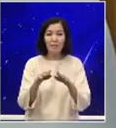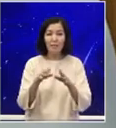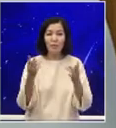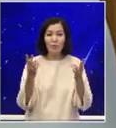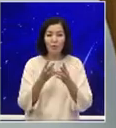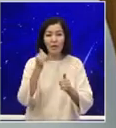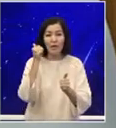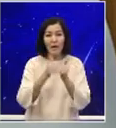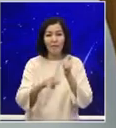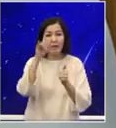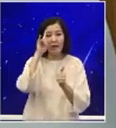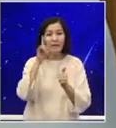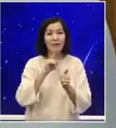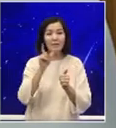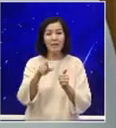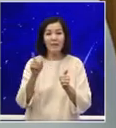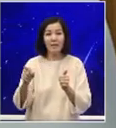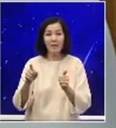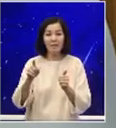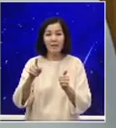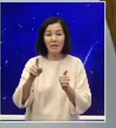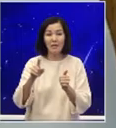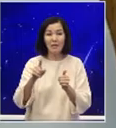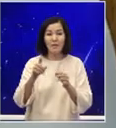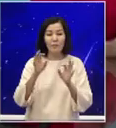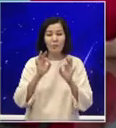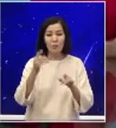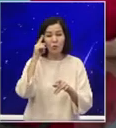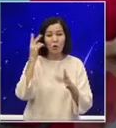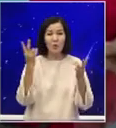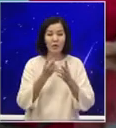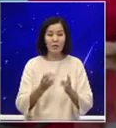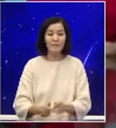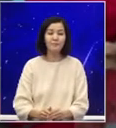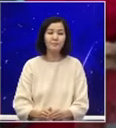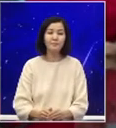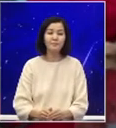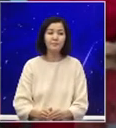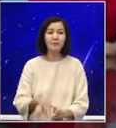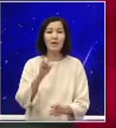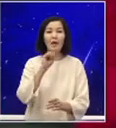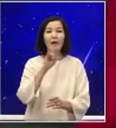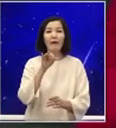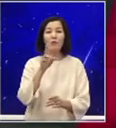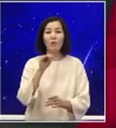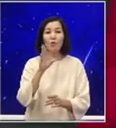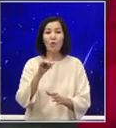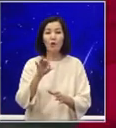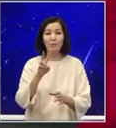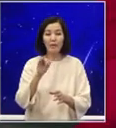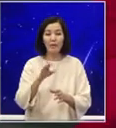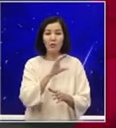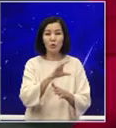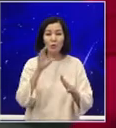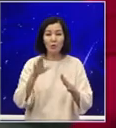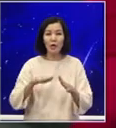әрбір қазақстандықтың санасында сайрап тұру тиіс. Кеңес мүшесі Айгүл Орынбектің айтқан мәселесі тек оңтүстік аймақта